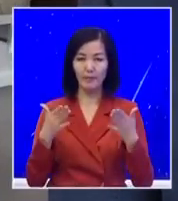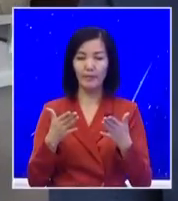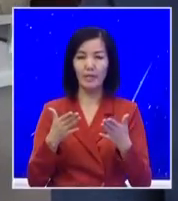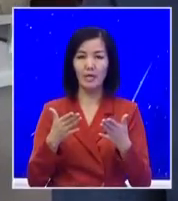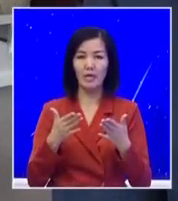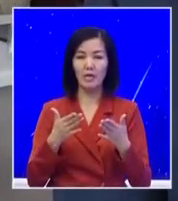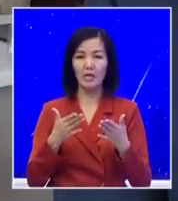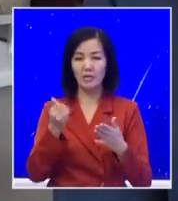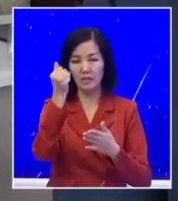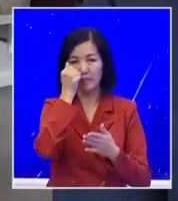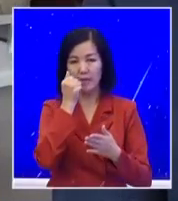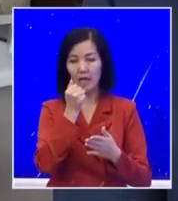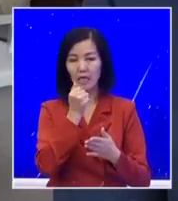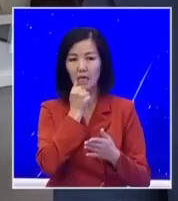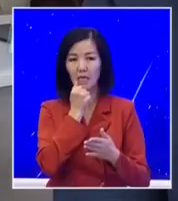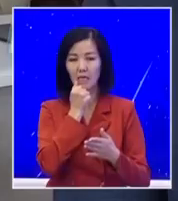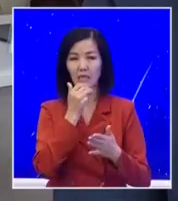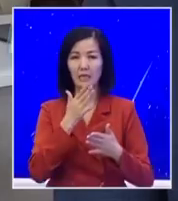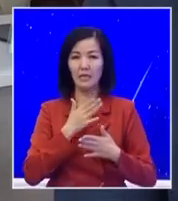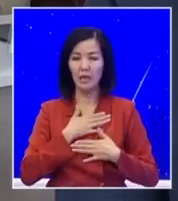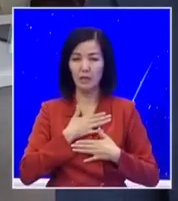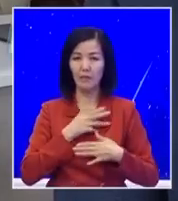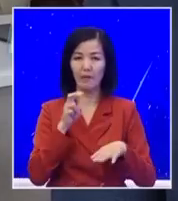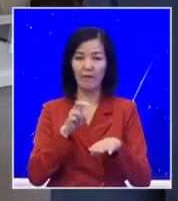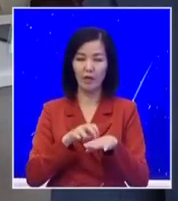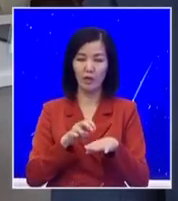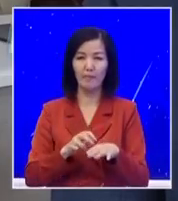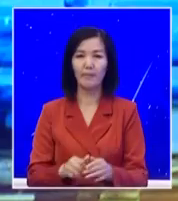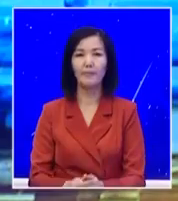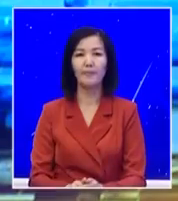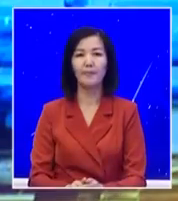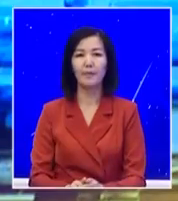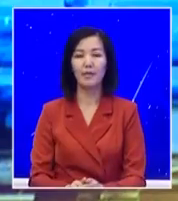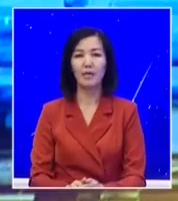выразить слова благодарности нашим доблестным врачам.